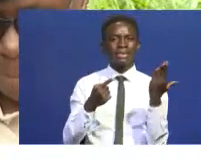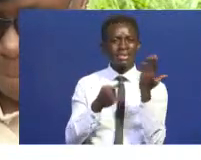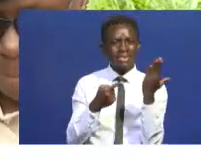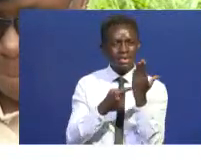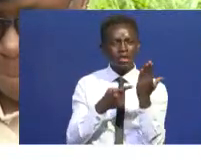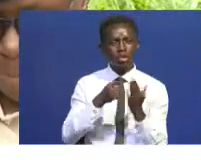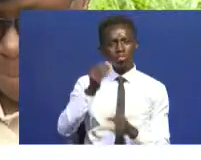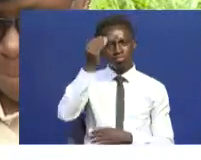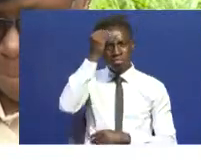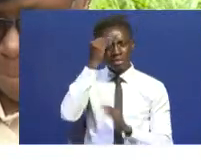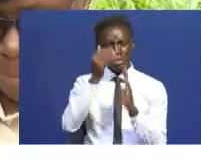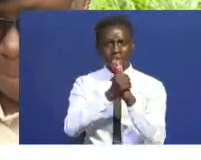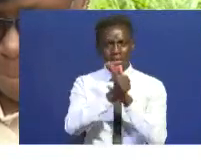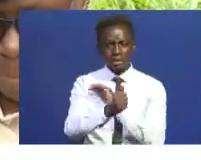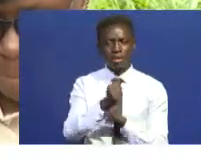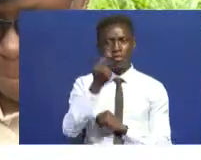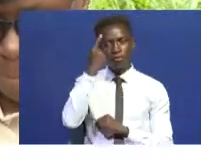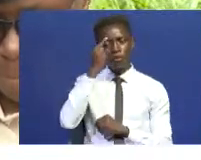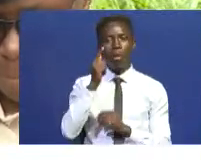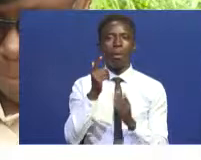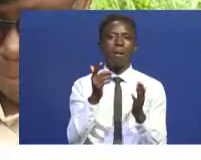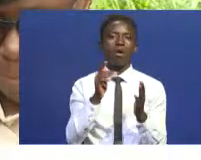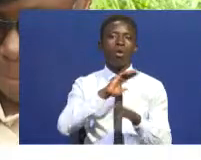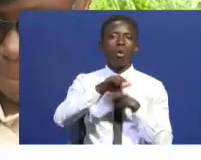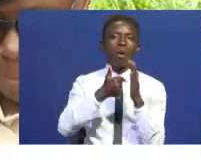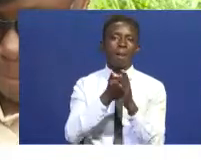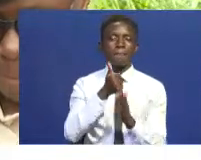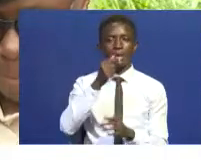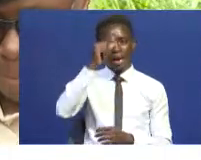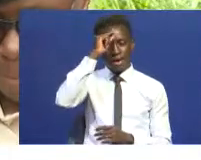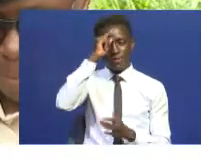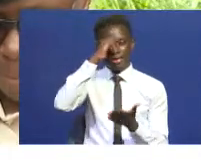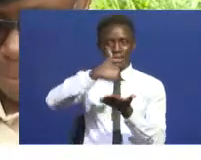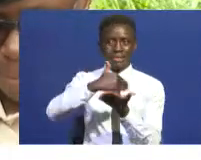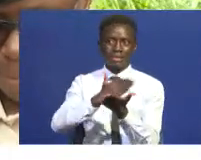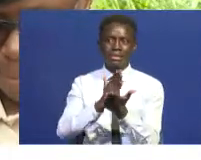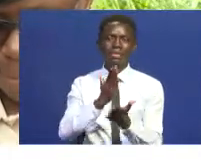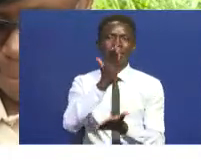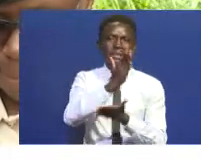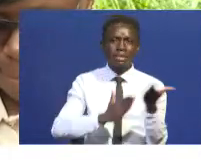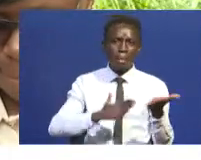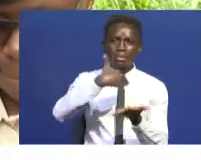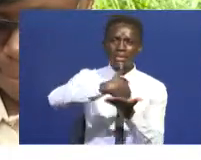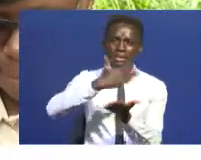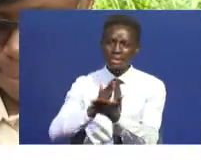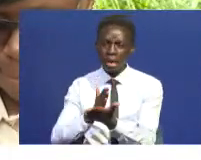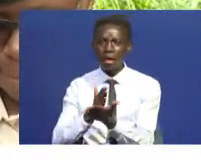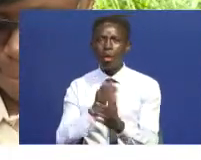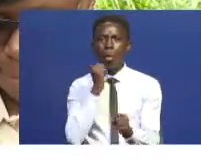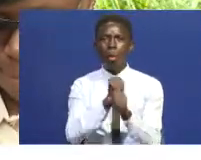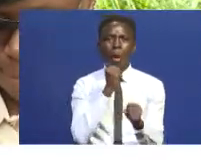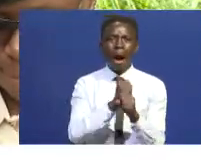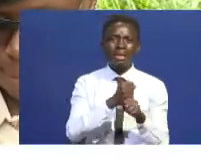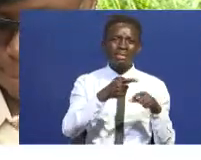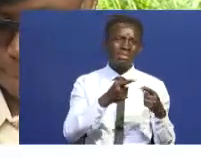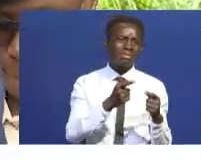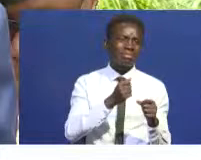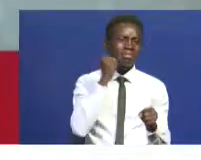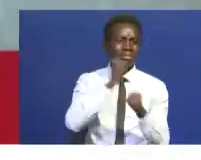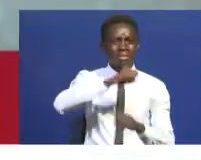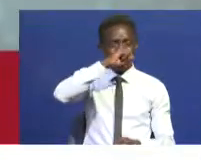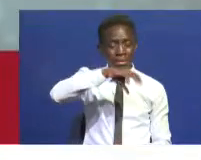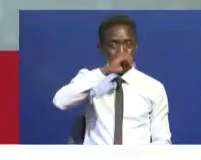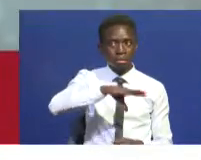got critical sectors which have hitherto been operating manually but we are now digitalizing the services. For example, in